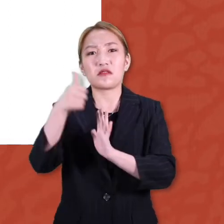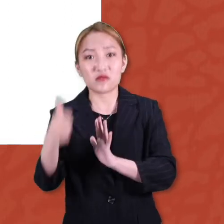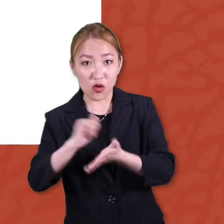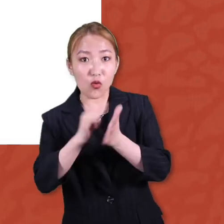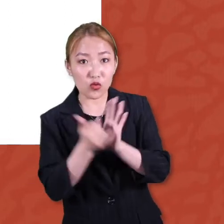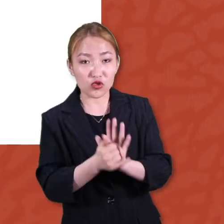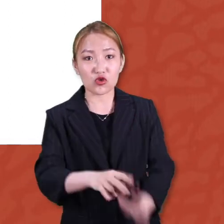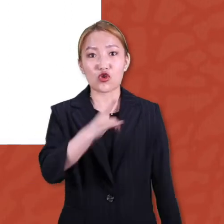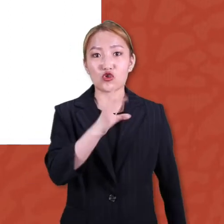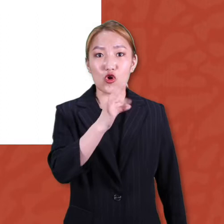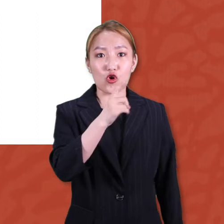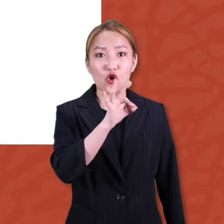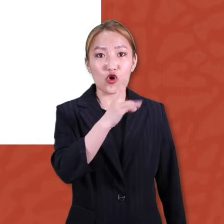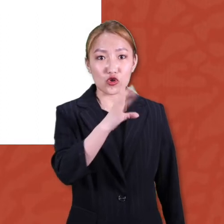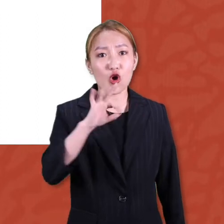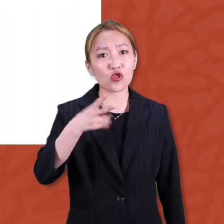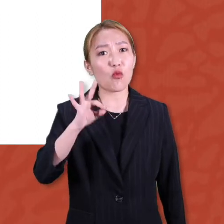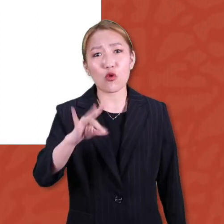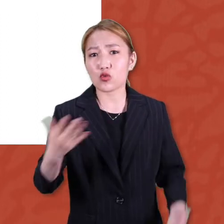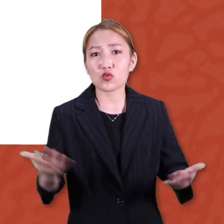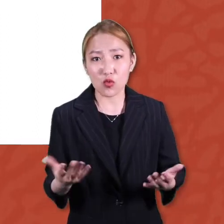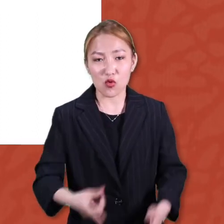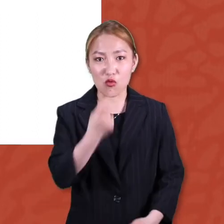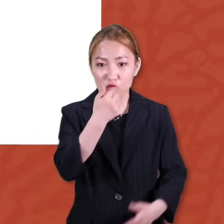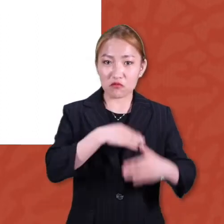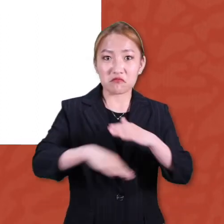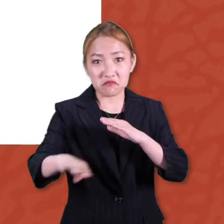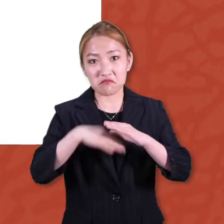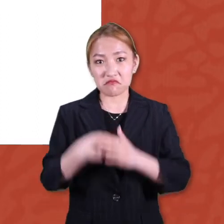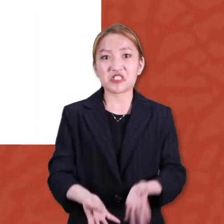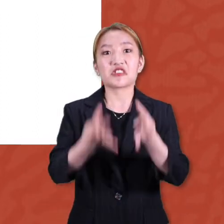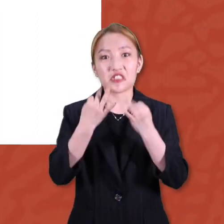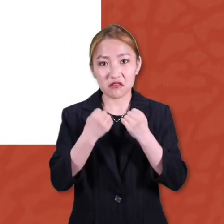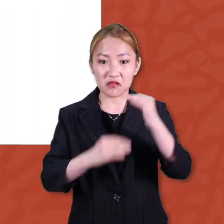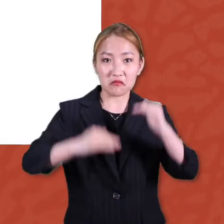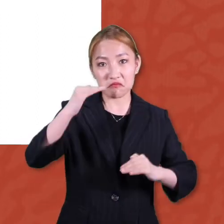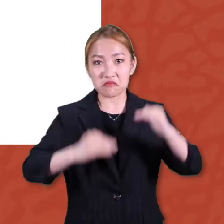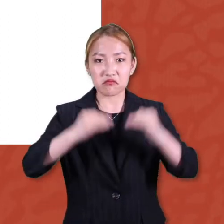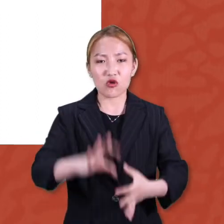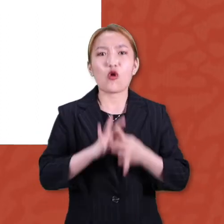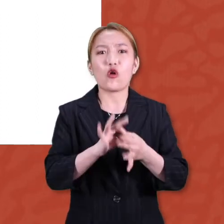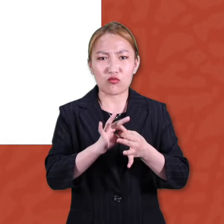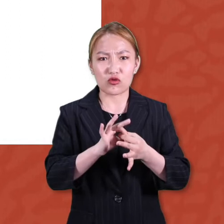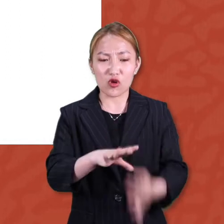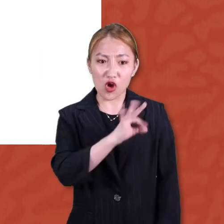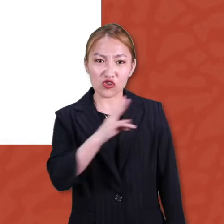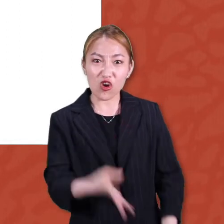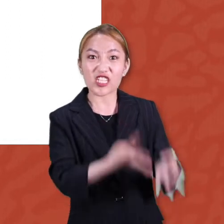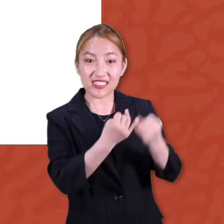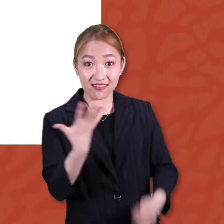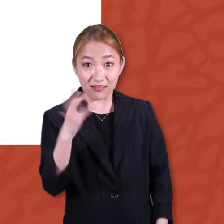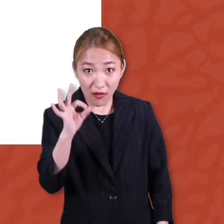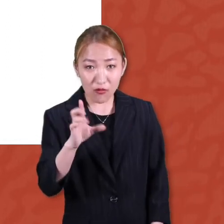оноо гэдэг нь мөнгөн шилжүүлгийн хүртэмжийн дүрэн болон төвшингийн нийлэмл үзүүлэлт юм. Нөхөн олговрын оноо 50